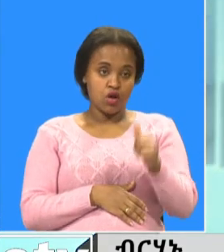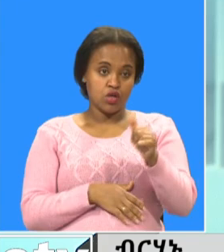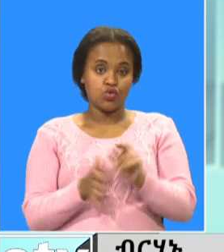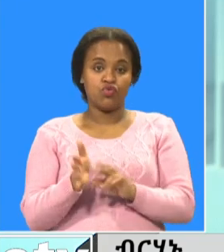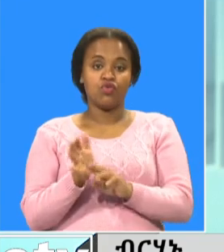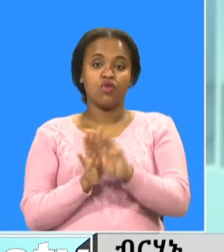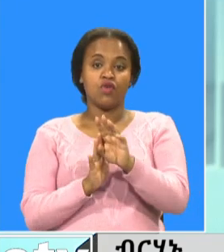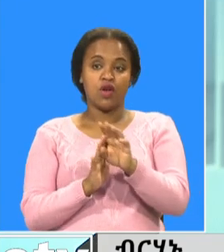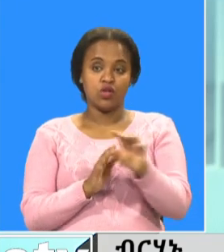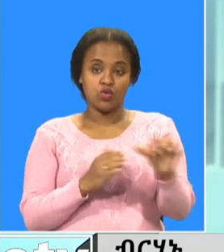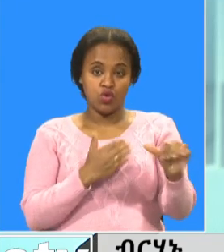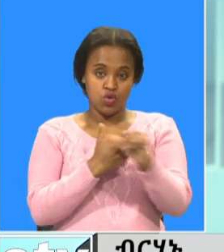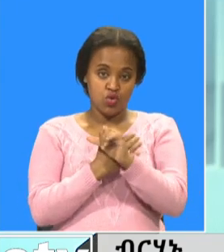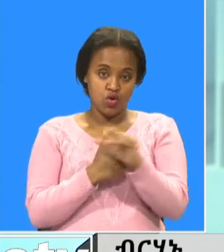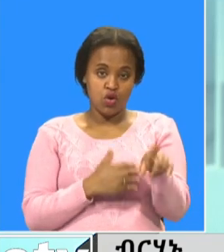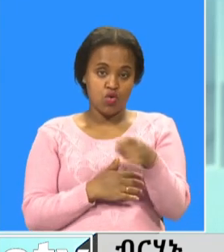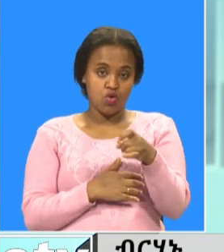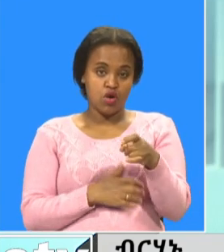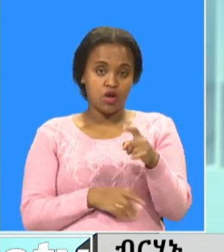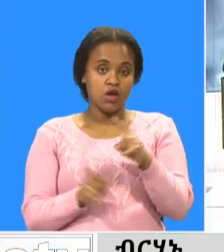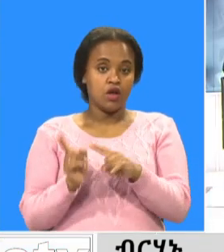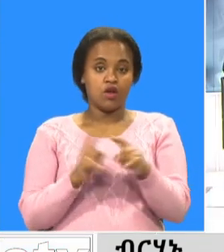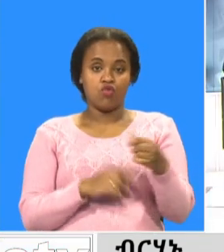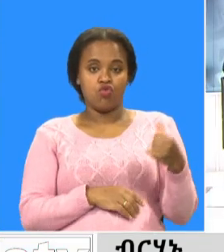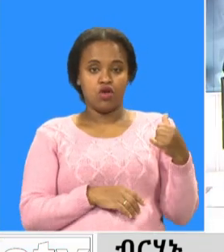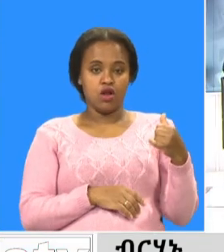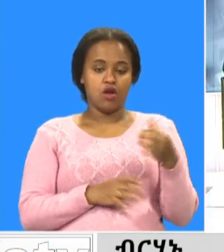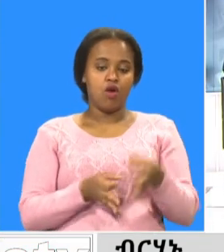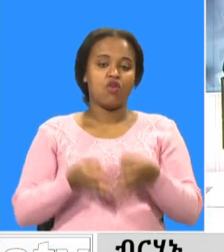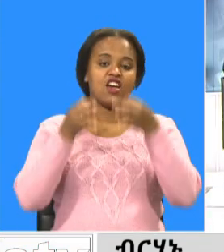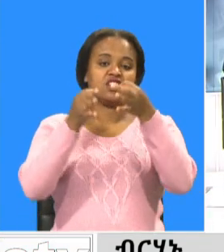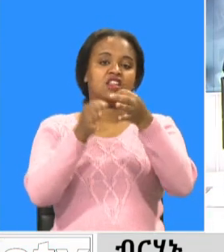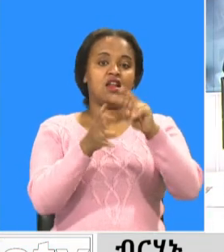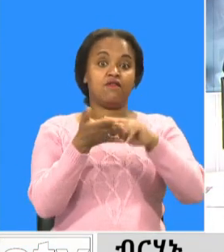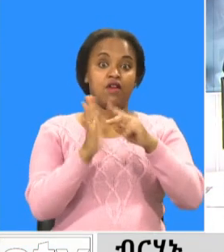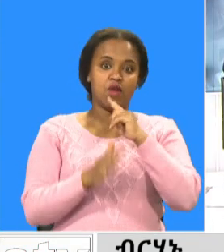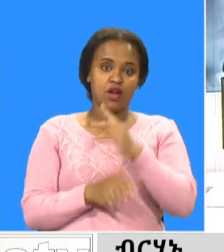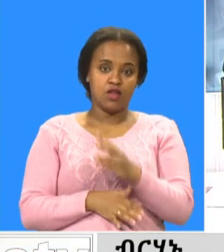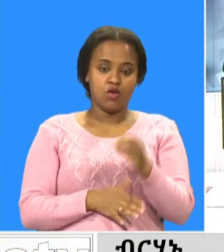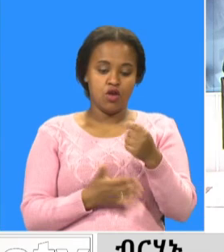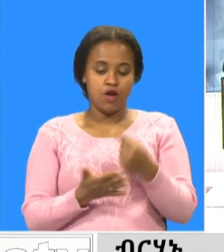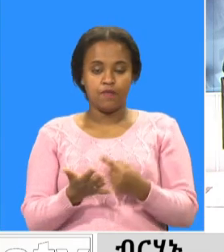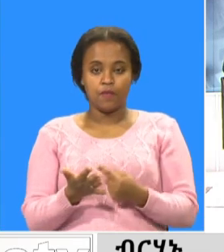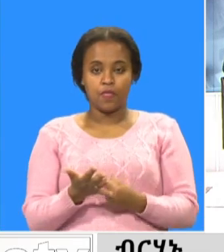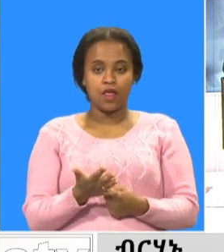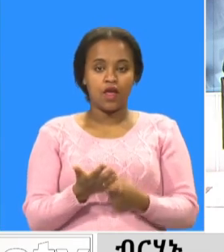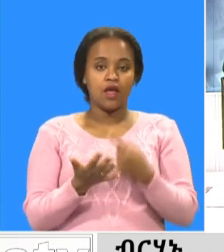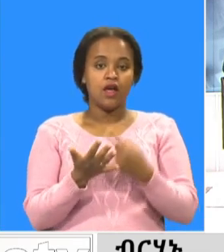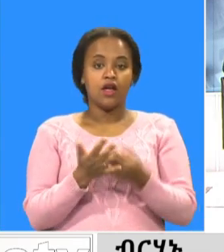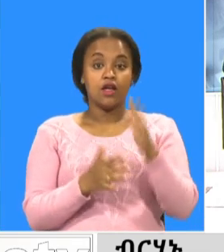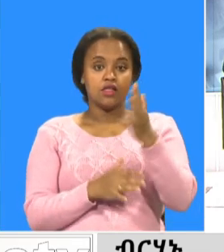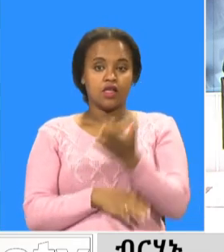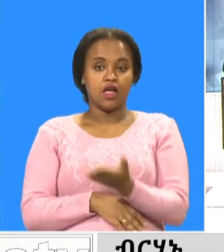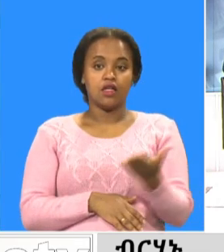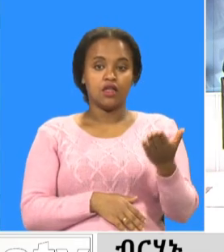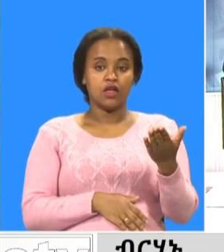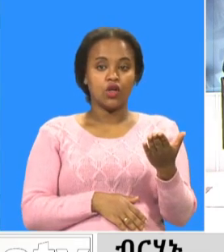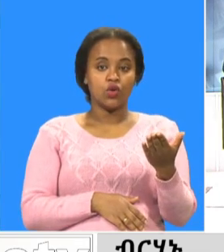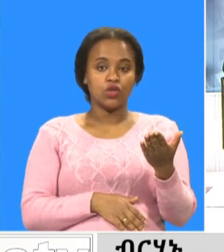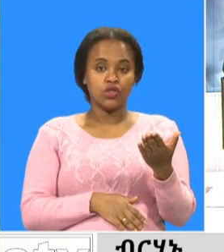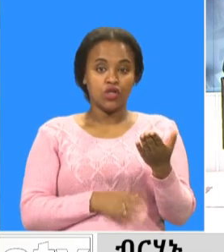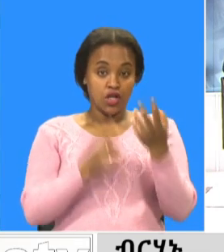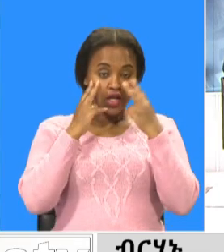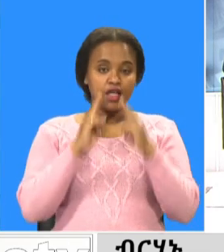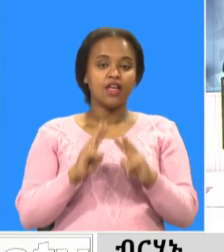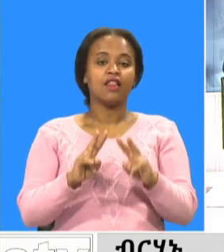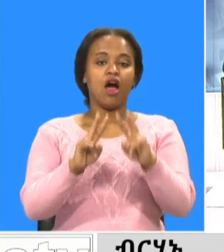በቫይረሱ የተጠቃ ከሆነ ግን ወደ ሌላ ነገር ያስተላልፋል ማለት ነው እና ይሄ እንደዚህ አይነት ነገሮች